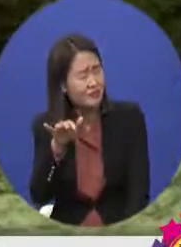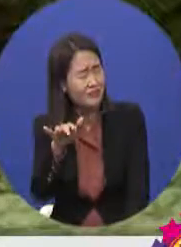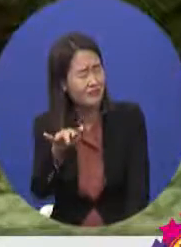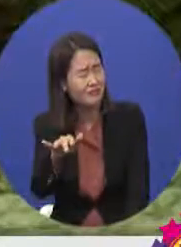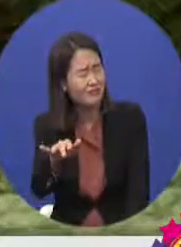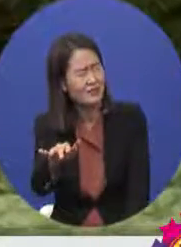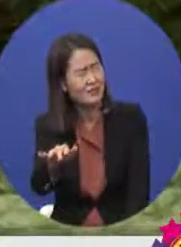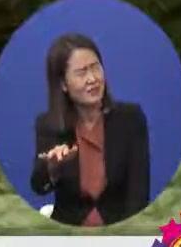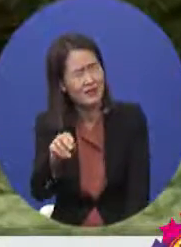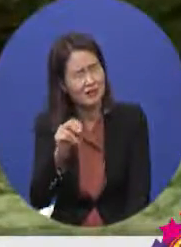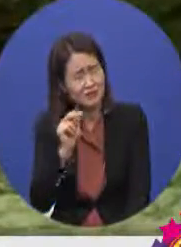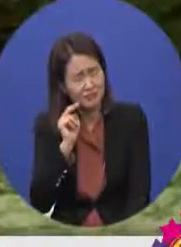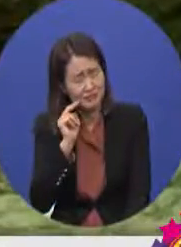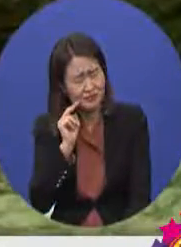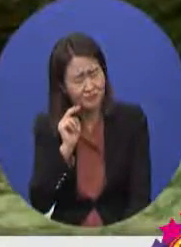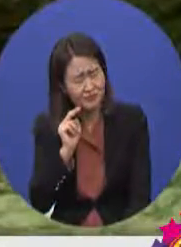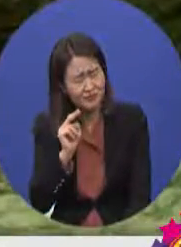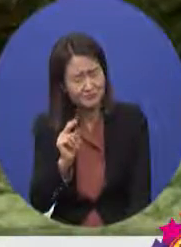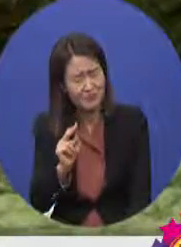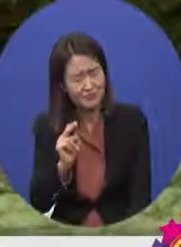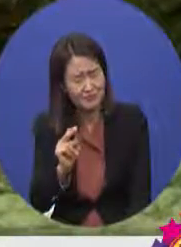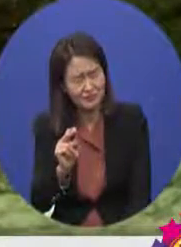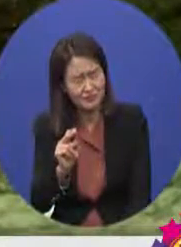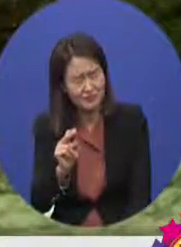몹시도 크구나.